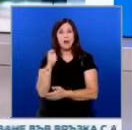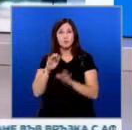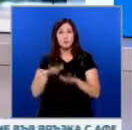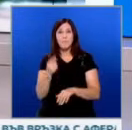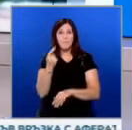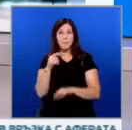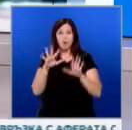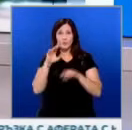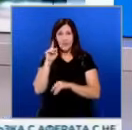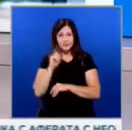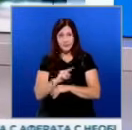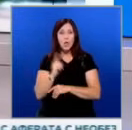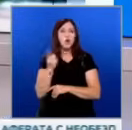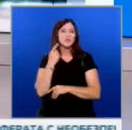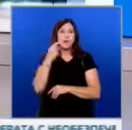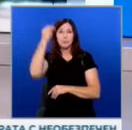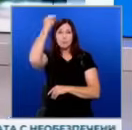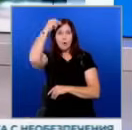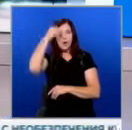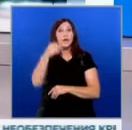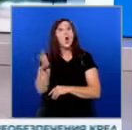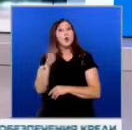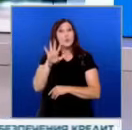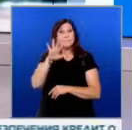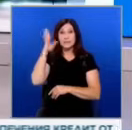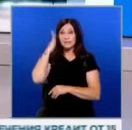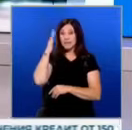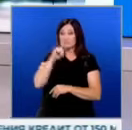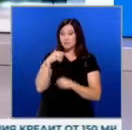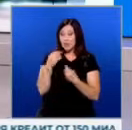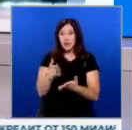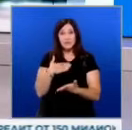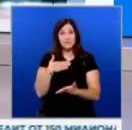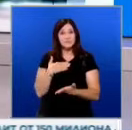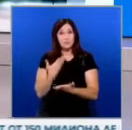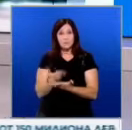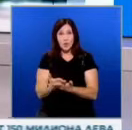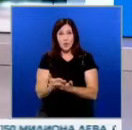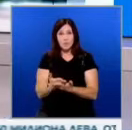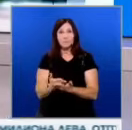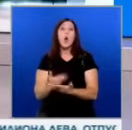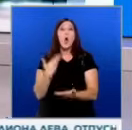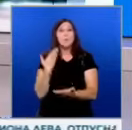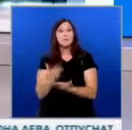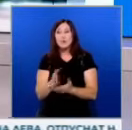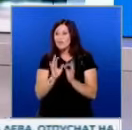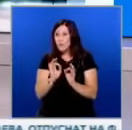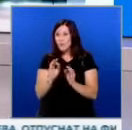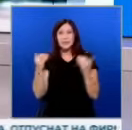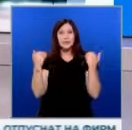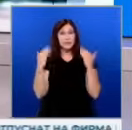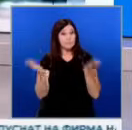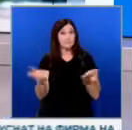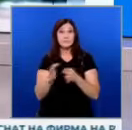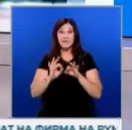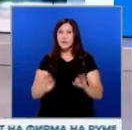остават по-малко от 10 дни. Освен България, още 5 държави не са дали своите номинации, а от предложените до момента кандидати